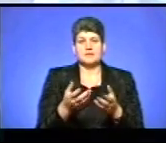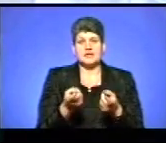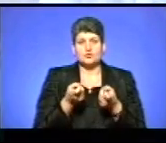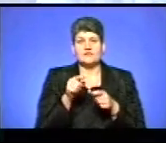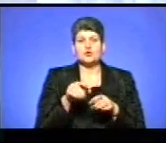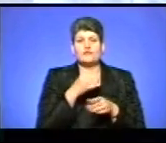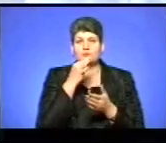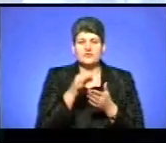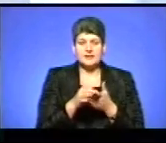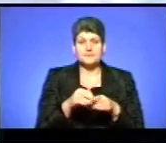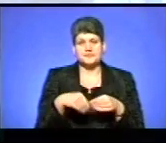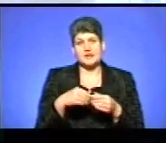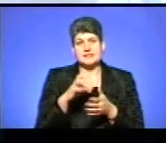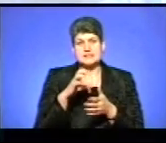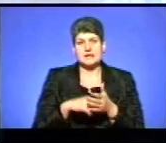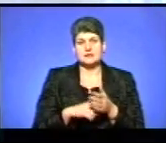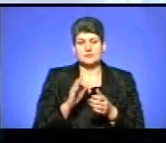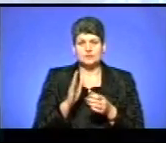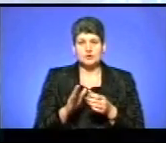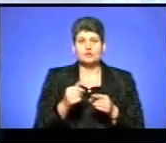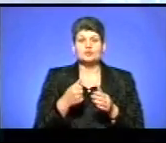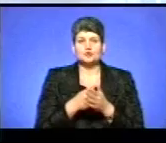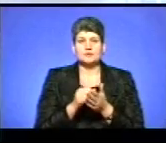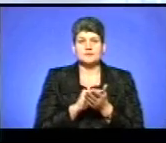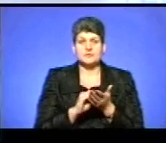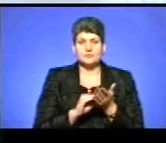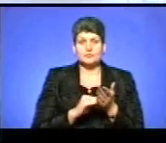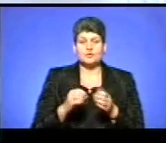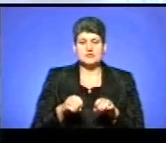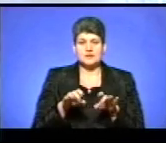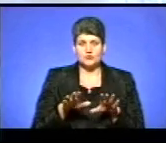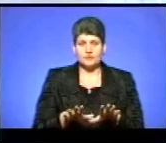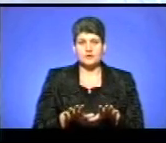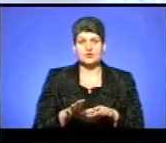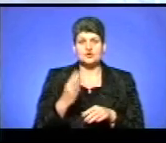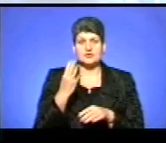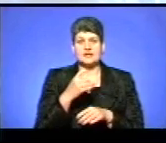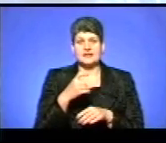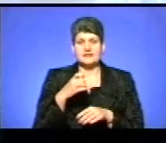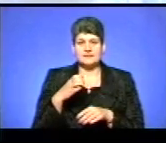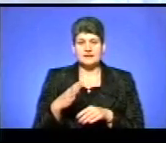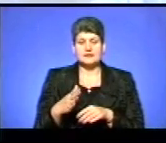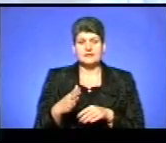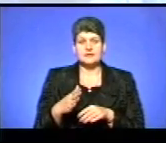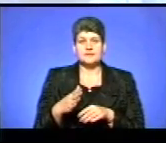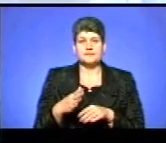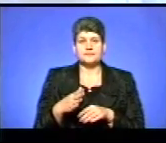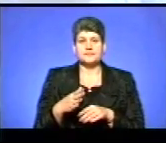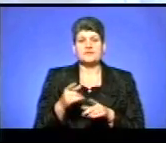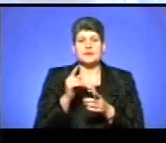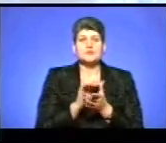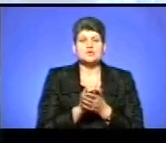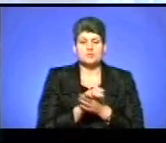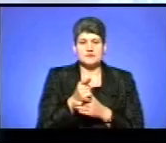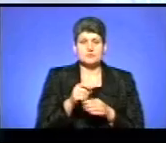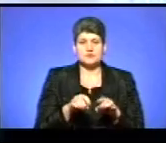відповідальності і накласти таке стягнення. Добре, тому для складання постанови ви почекаєте, будь ласка, 4 хвилини буквально. Ми постанову складемо, вас з нею